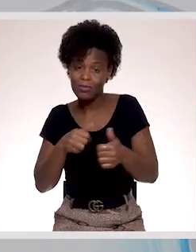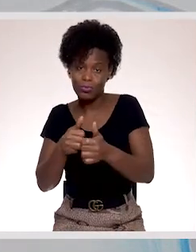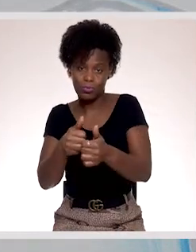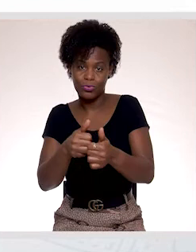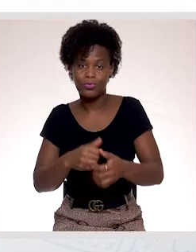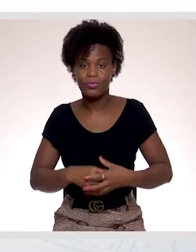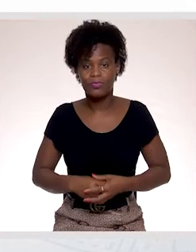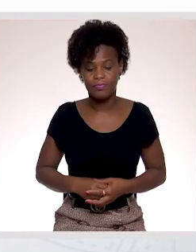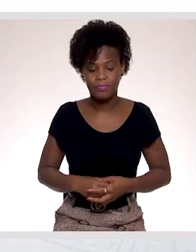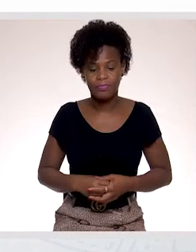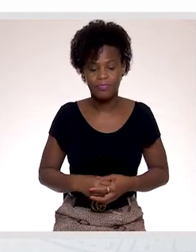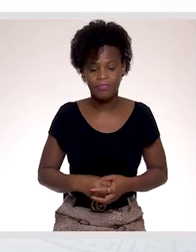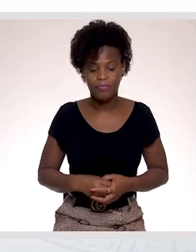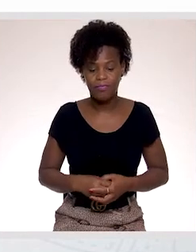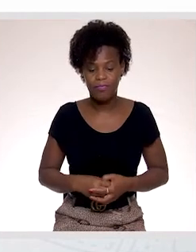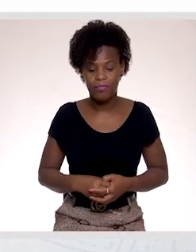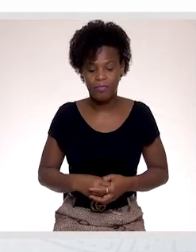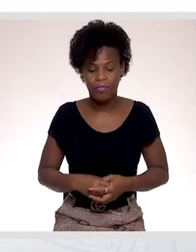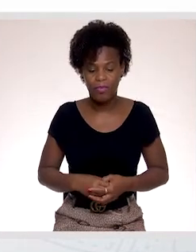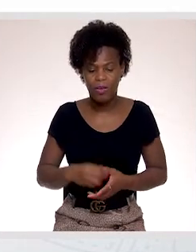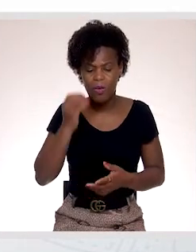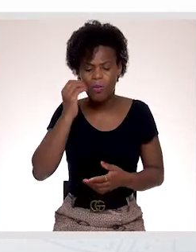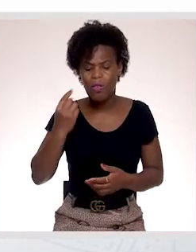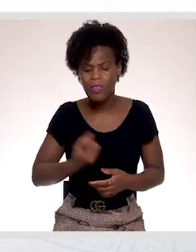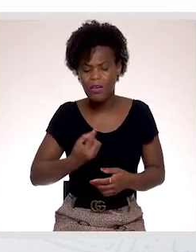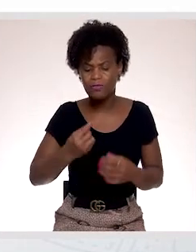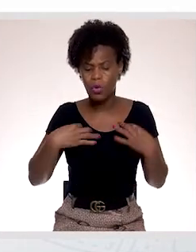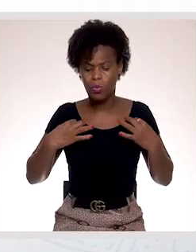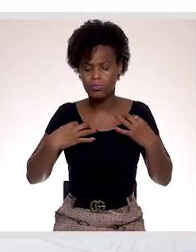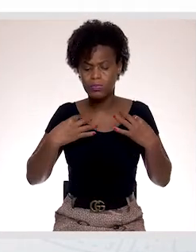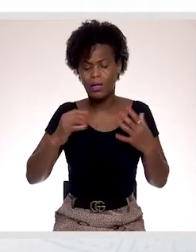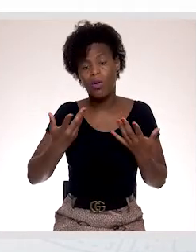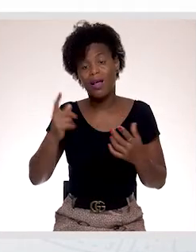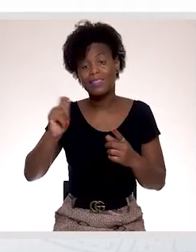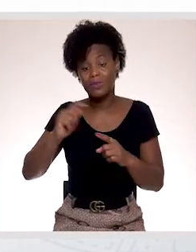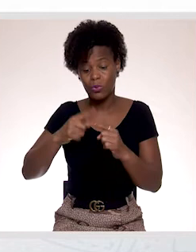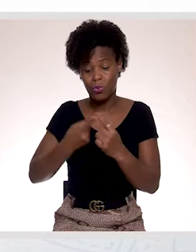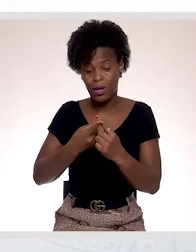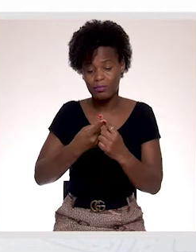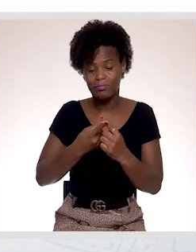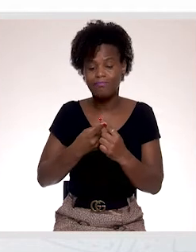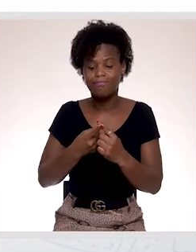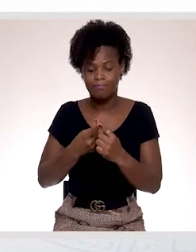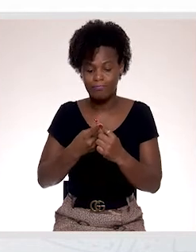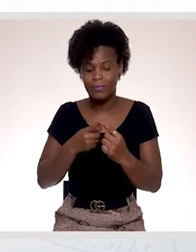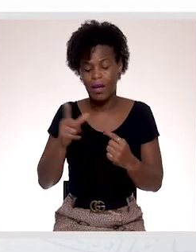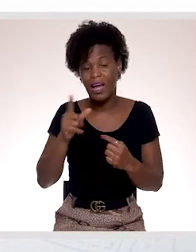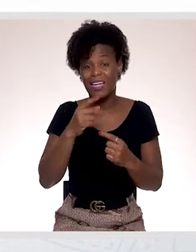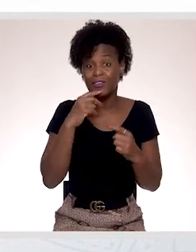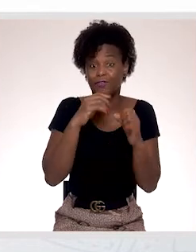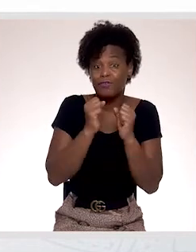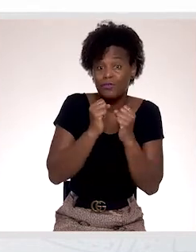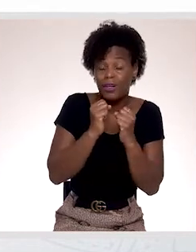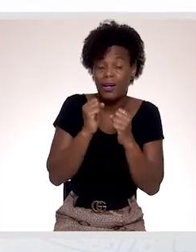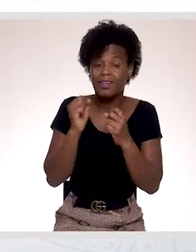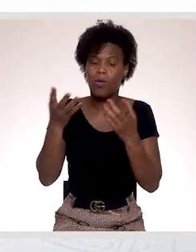ensemble. Comment devons-nous nous habiller selon les saisons? Indique la saison. En hiver,